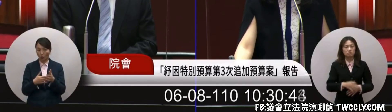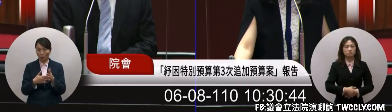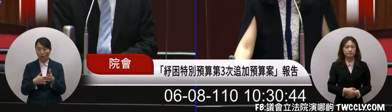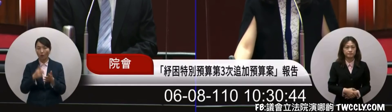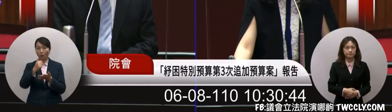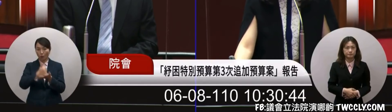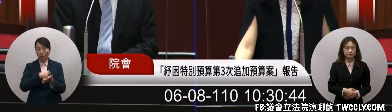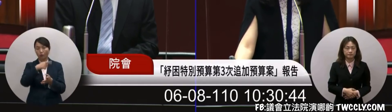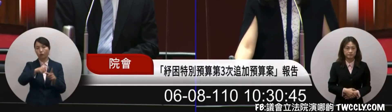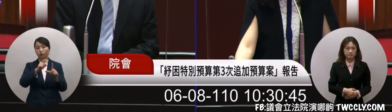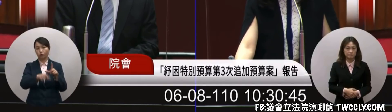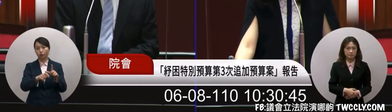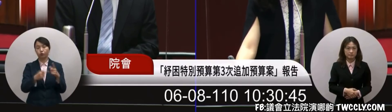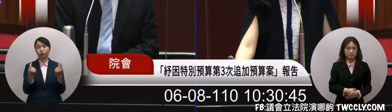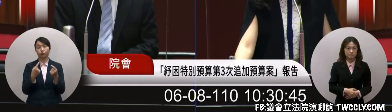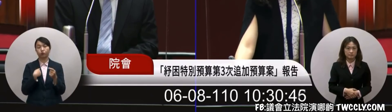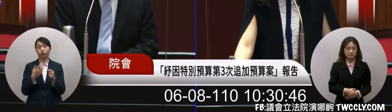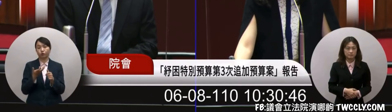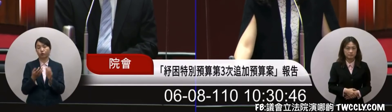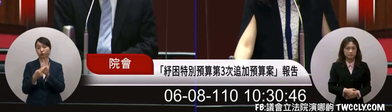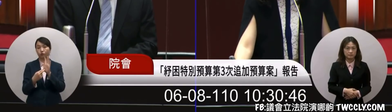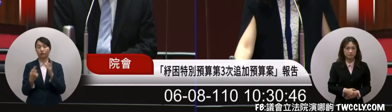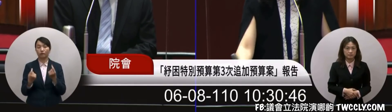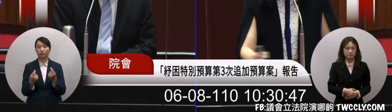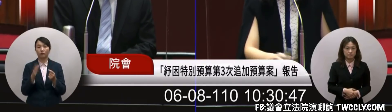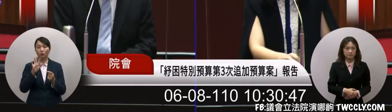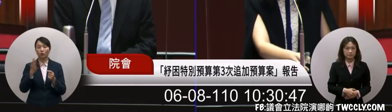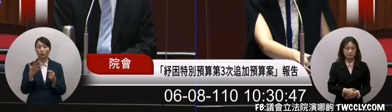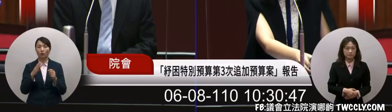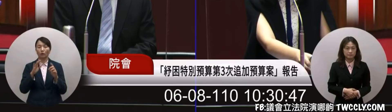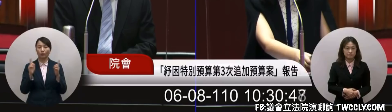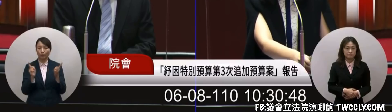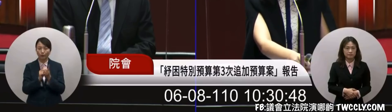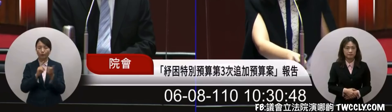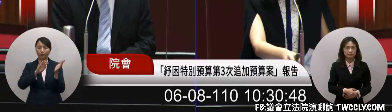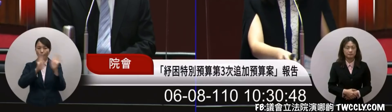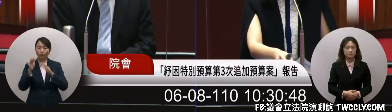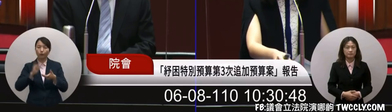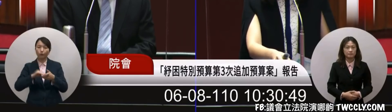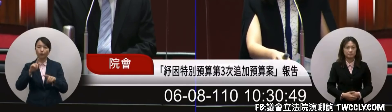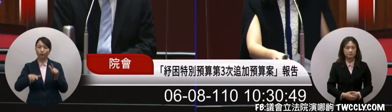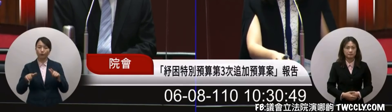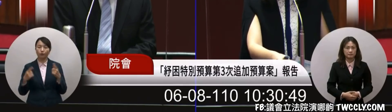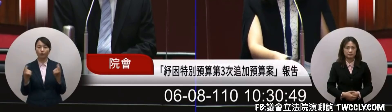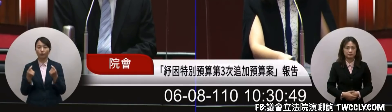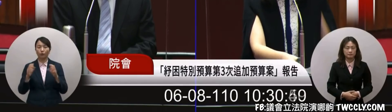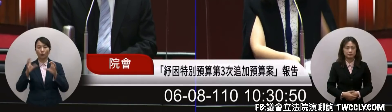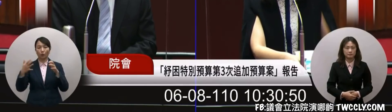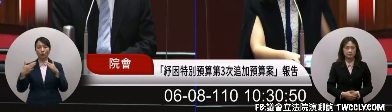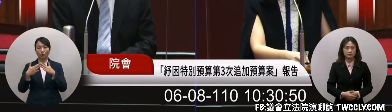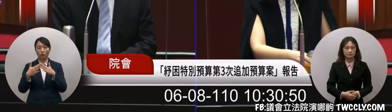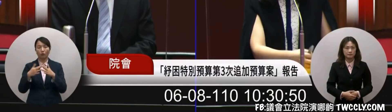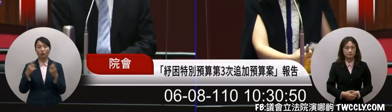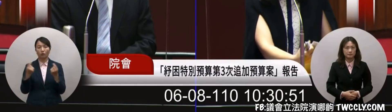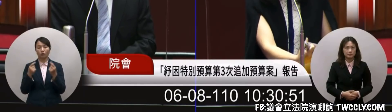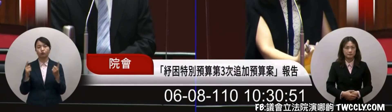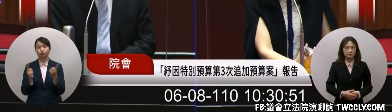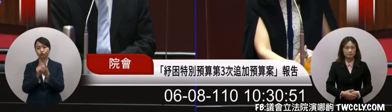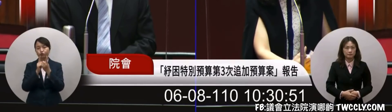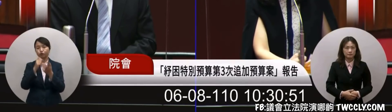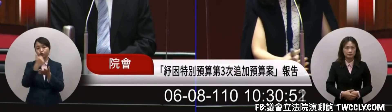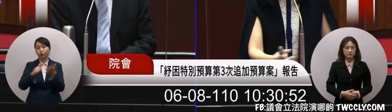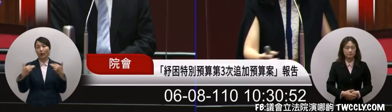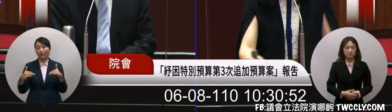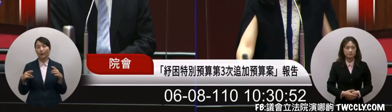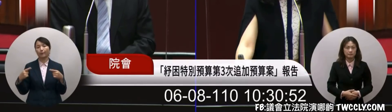货厂商，就如我刚才所说，有些各种状况，所以甚至于国际上还有诉讼发